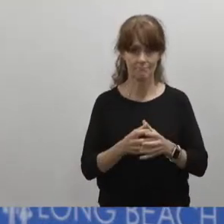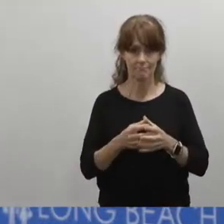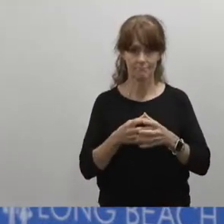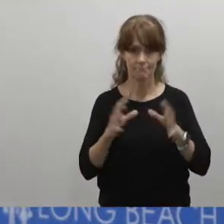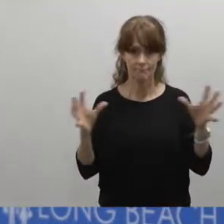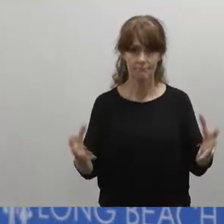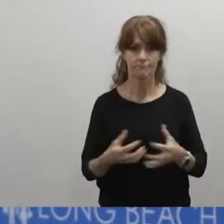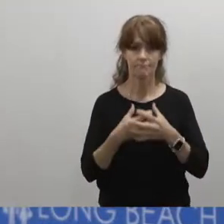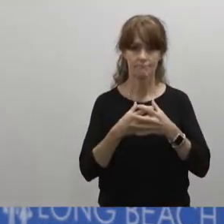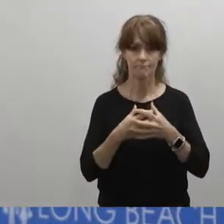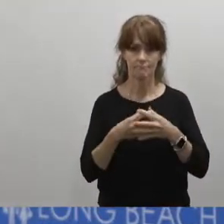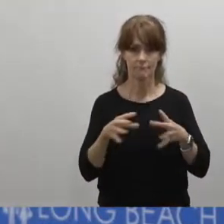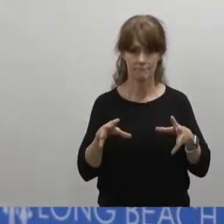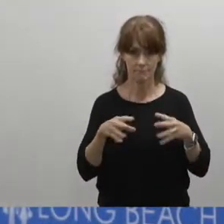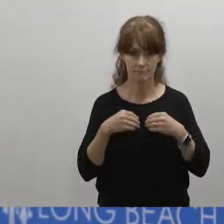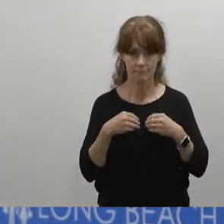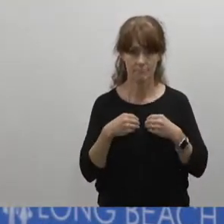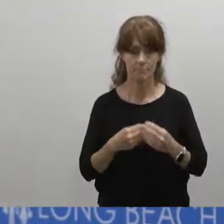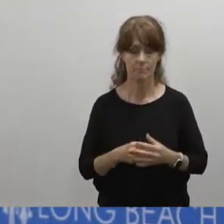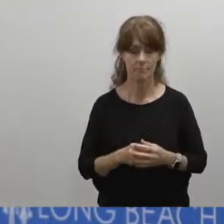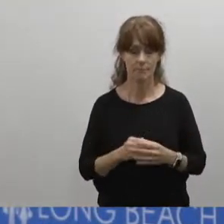mình phép khóc khí nha nâng á.